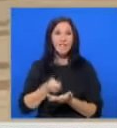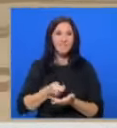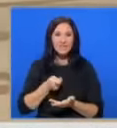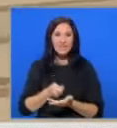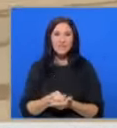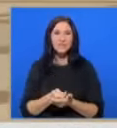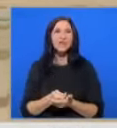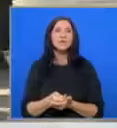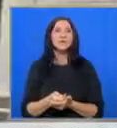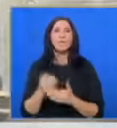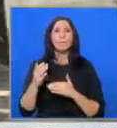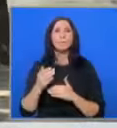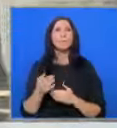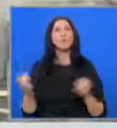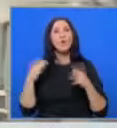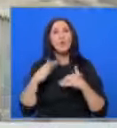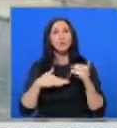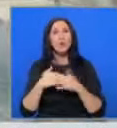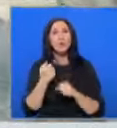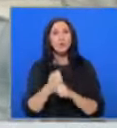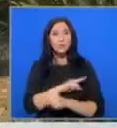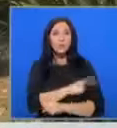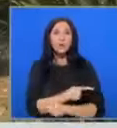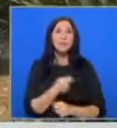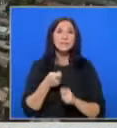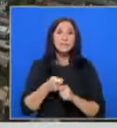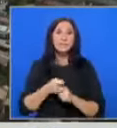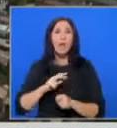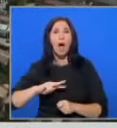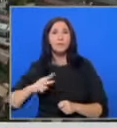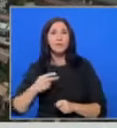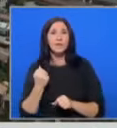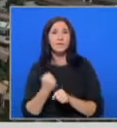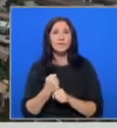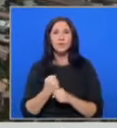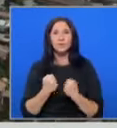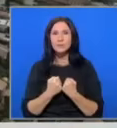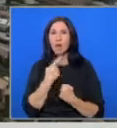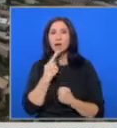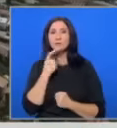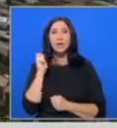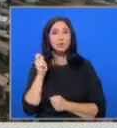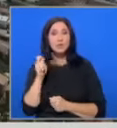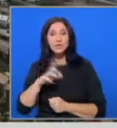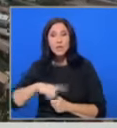за преподготовка на работната сила, създаване на алтернативни работни места. За Кюстендилския